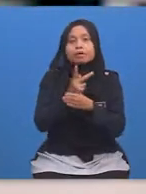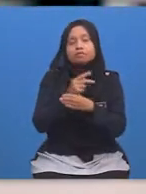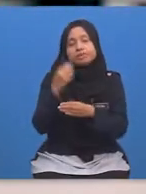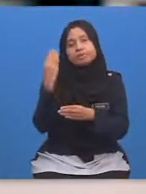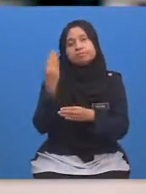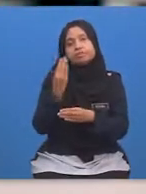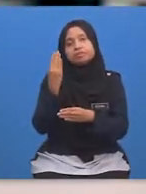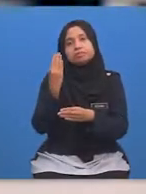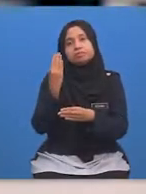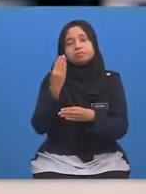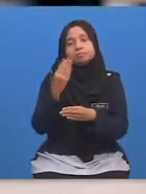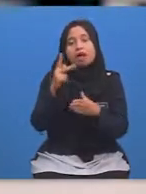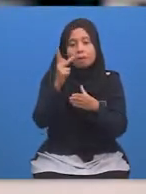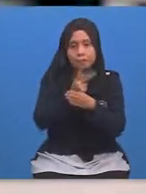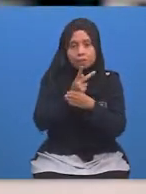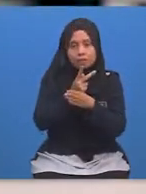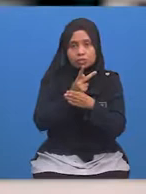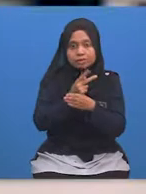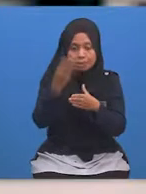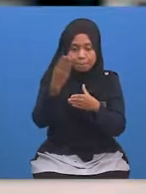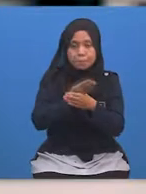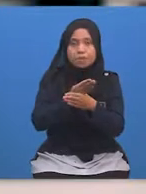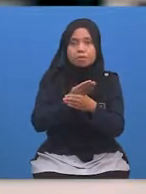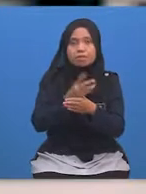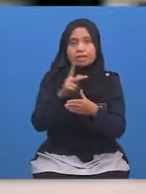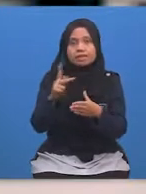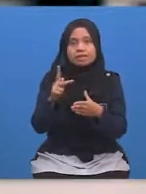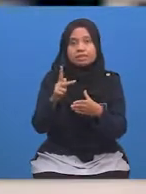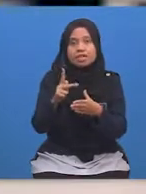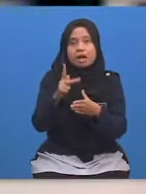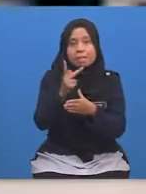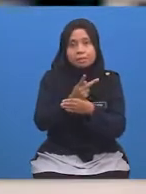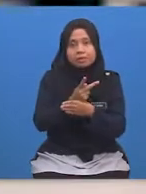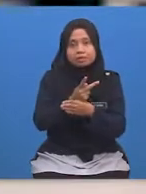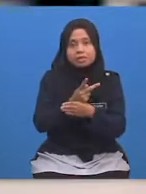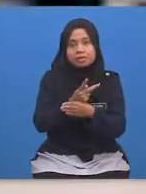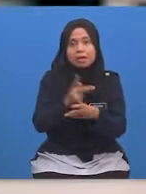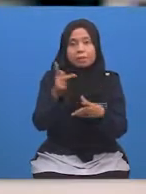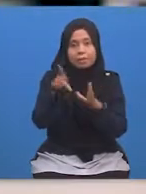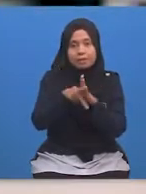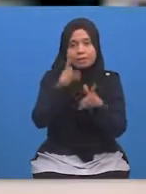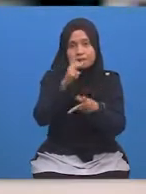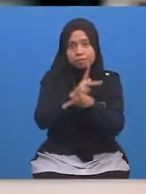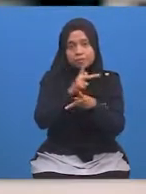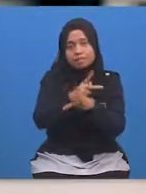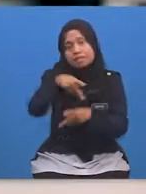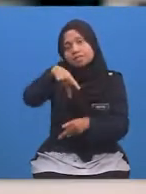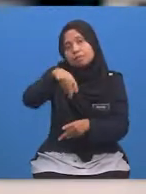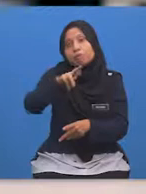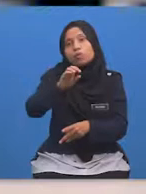biasa, perkongsian perbankan dan perkongsian perkhidmatan